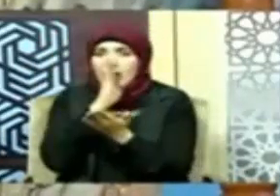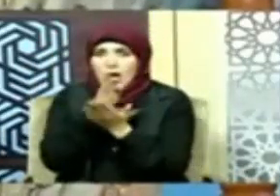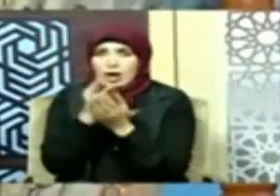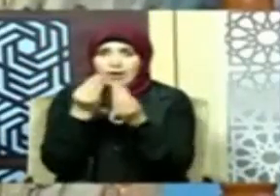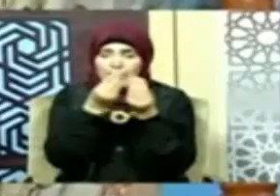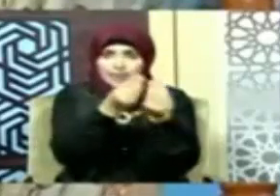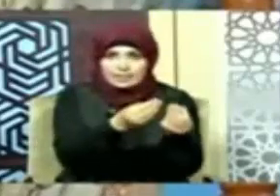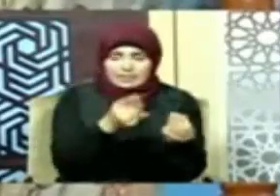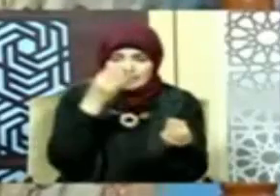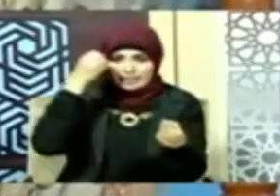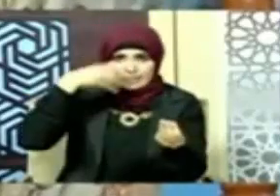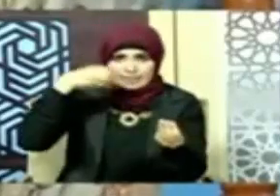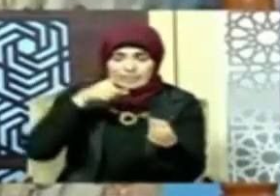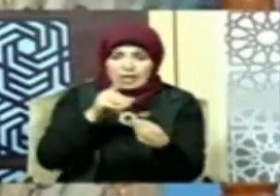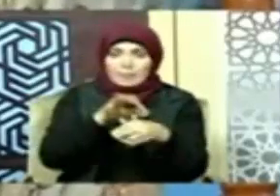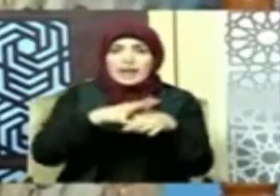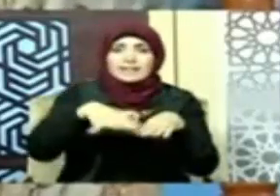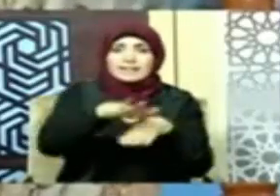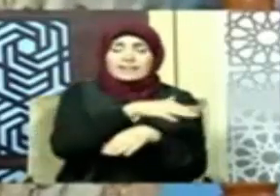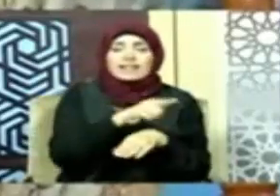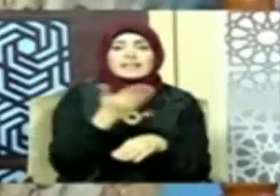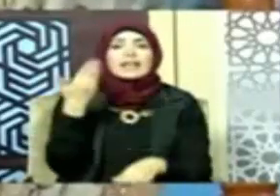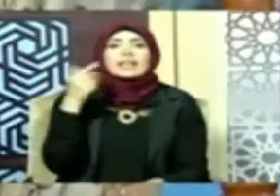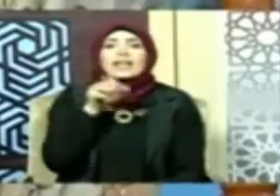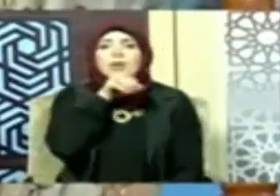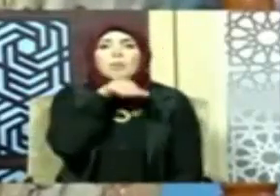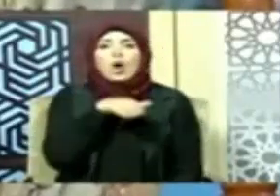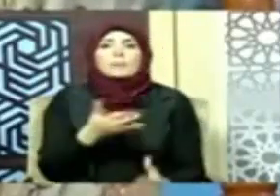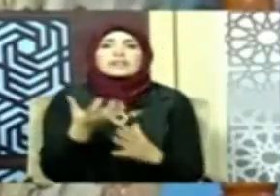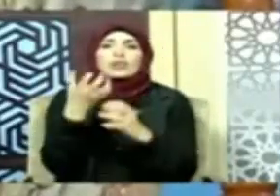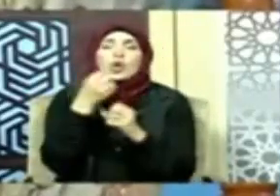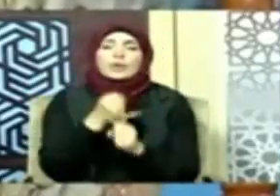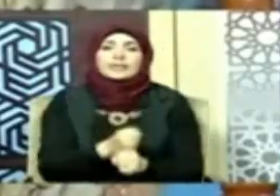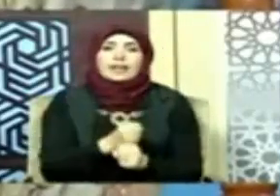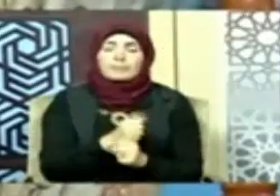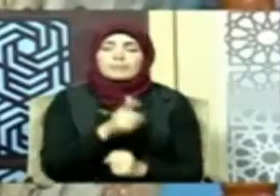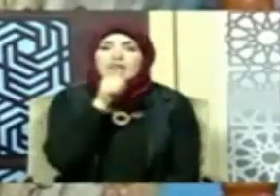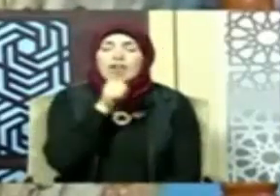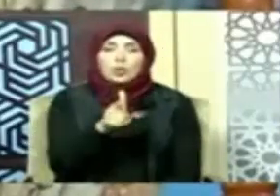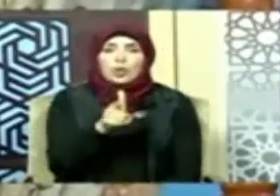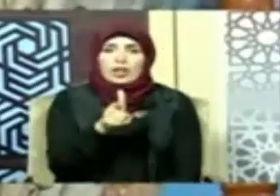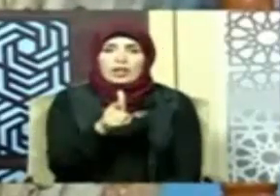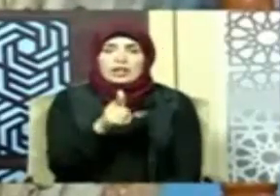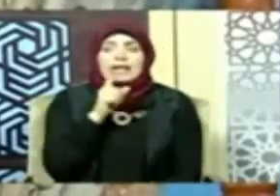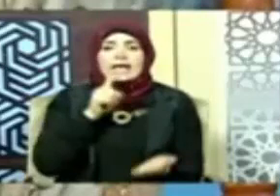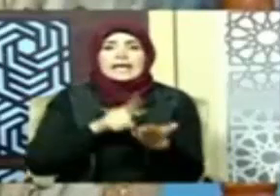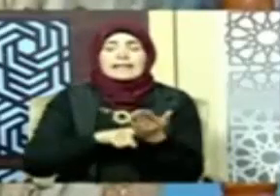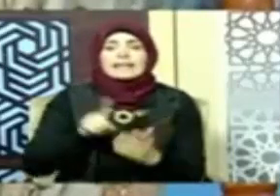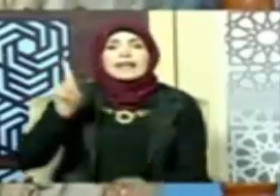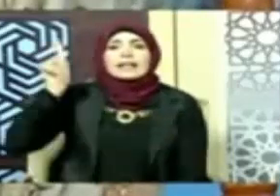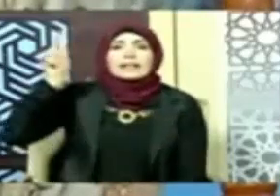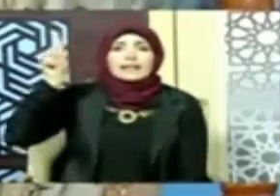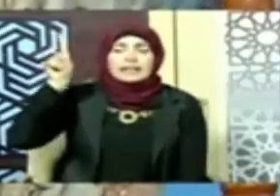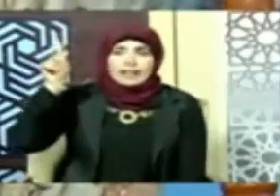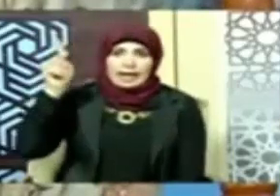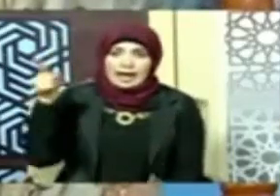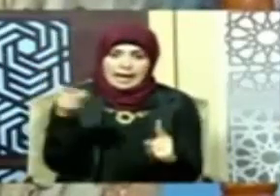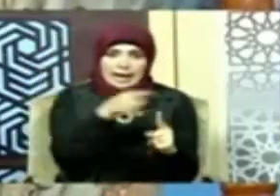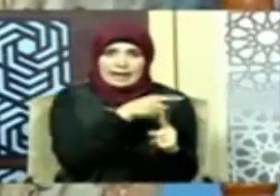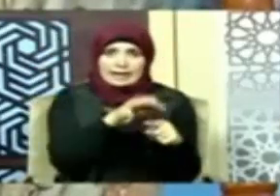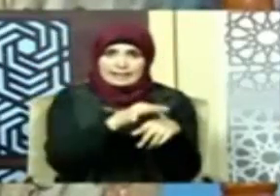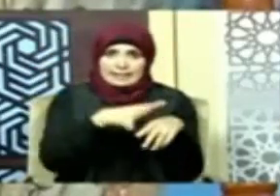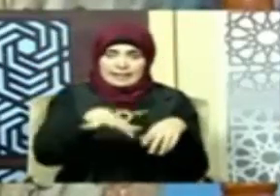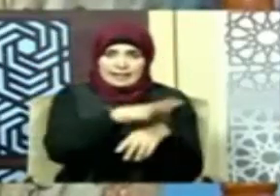تؤدي حق الناس. وكان النبي صلى الله عليه وسلم يقول إن لله عند أقوام